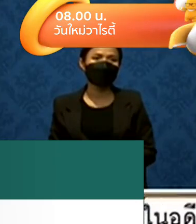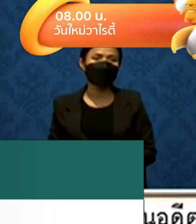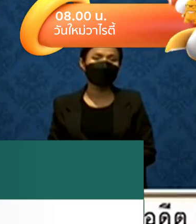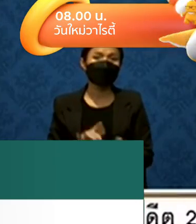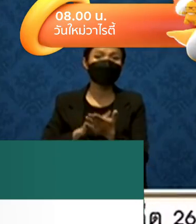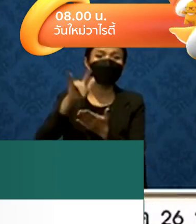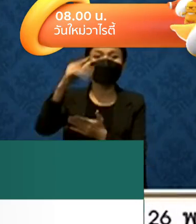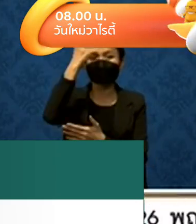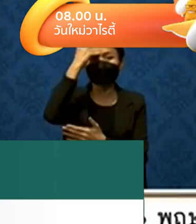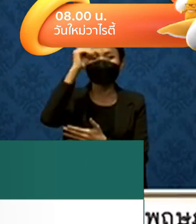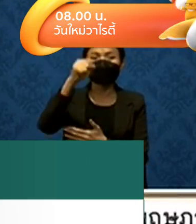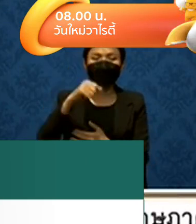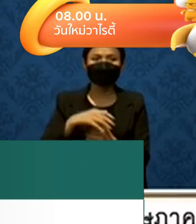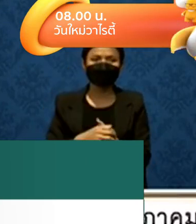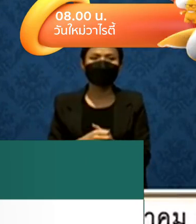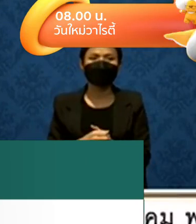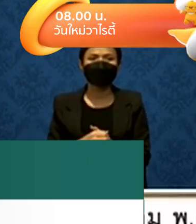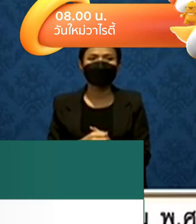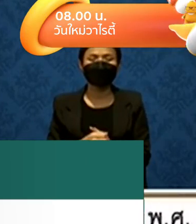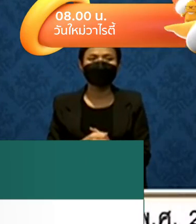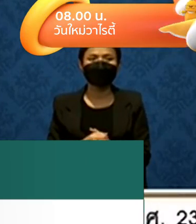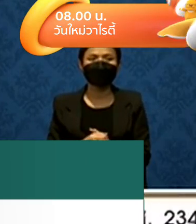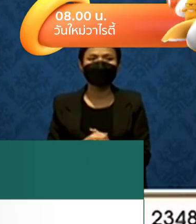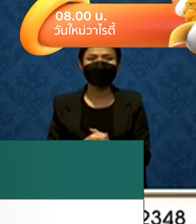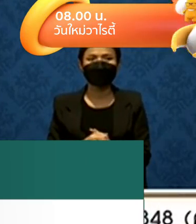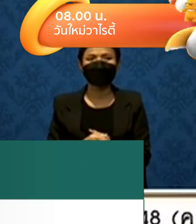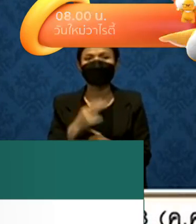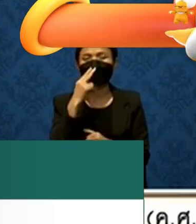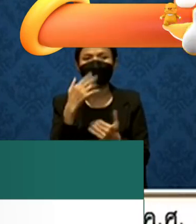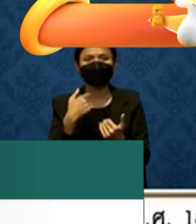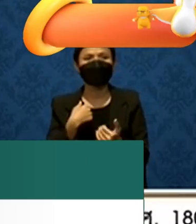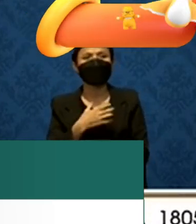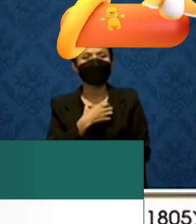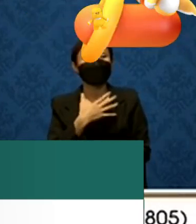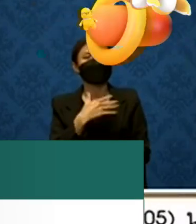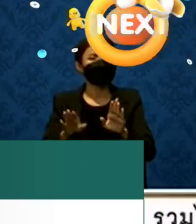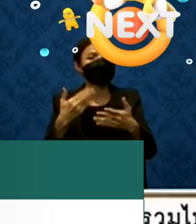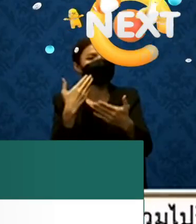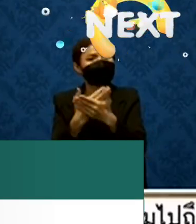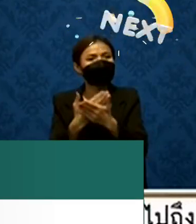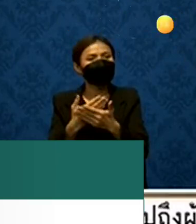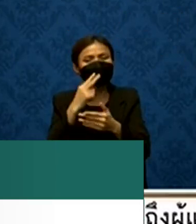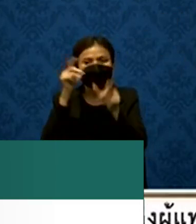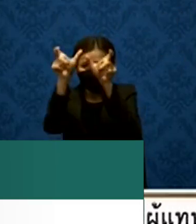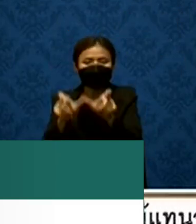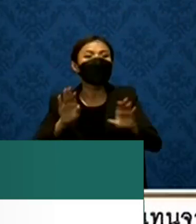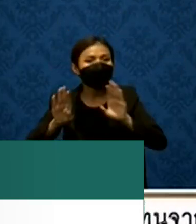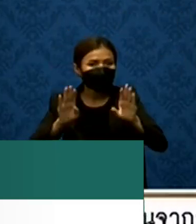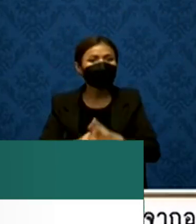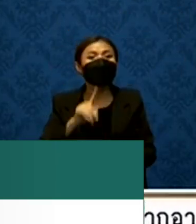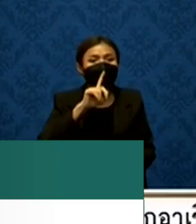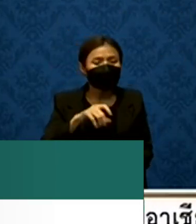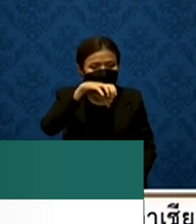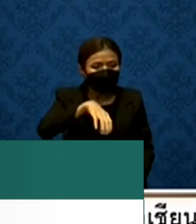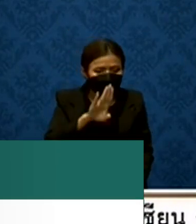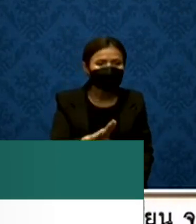30เดือนที่แล้ว30พฤษภาที่ผ่านมานะครับก็ปรากฏว่าท่านอาคมเนี่ยก็ได้ตีกลับเรื่องนะ